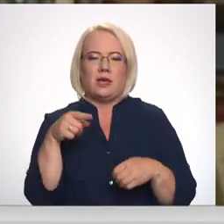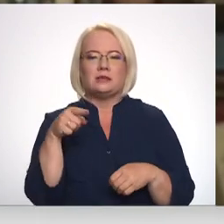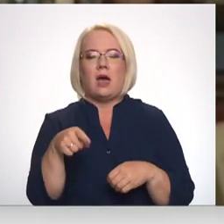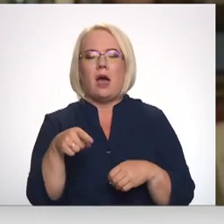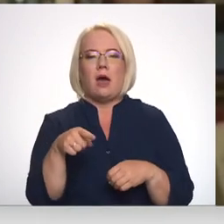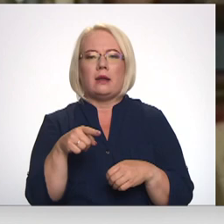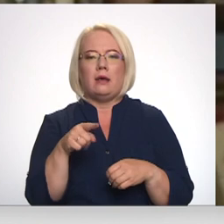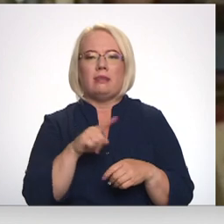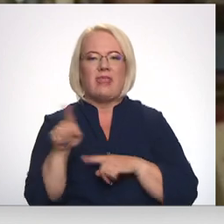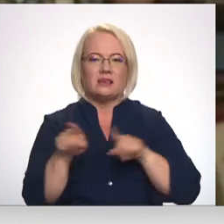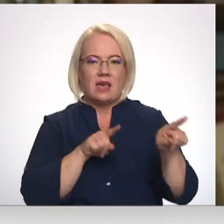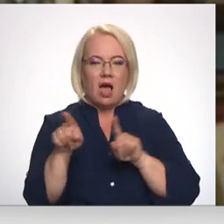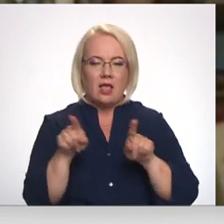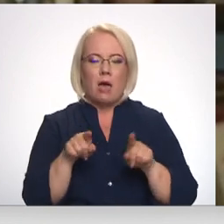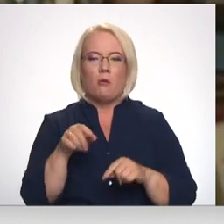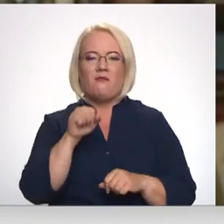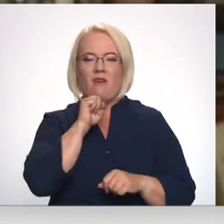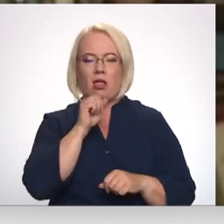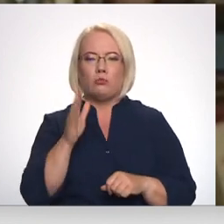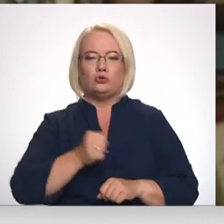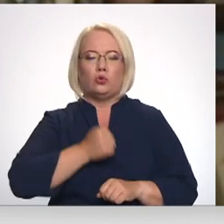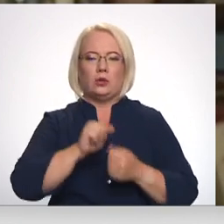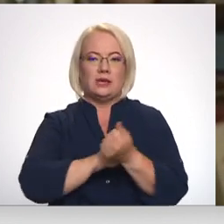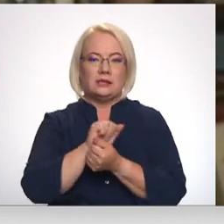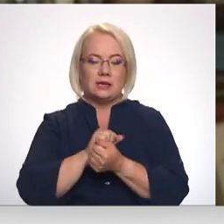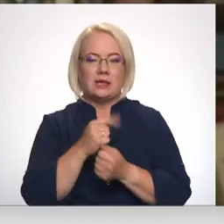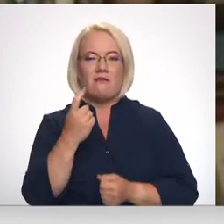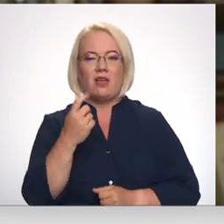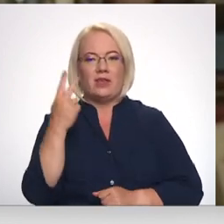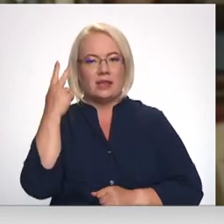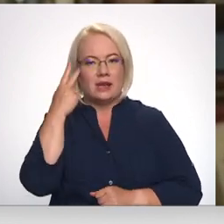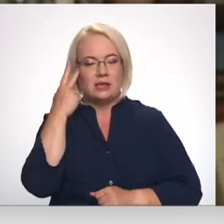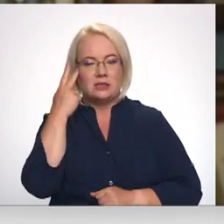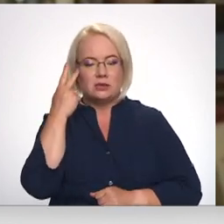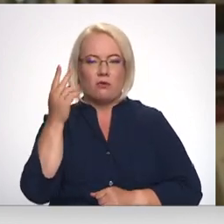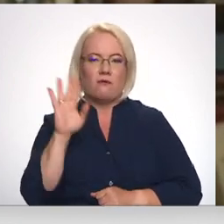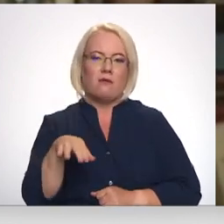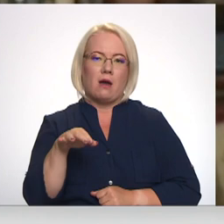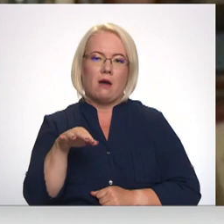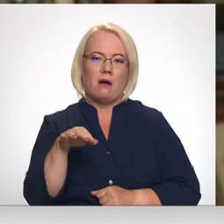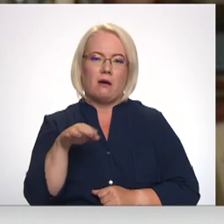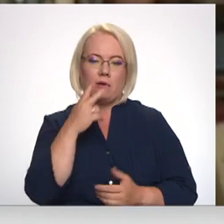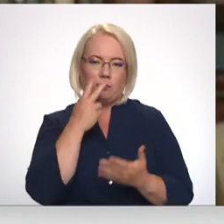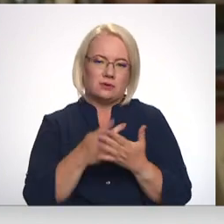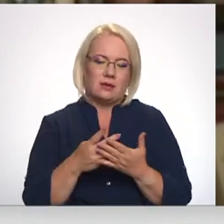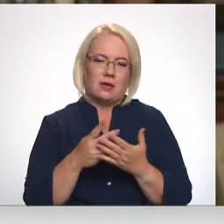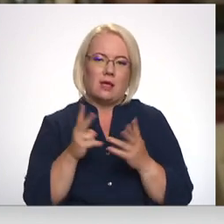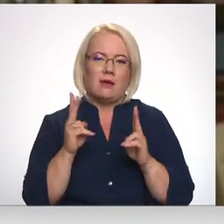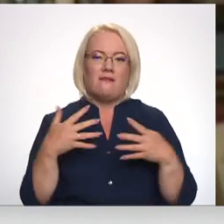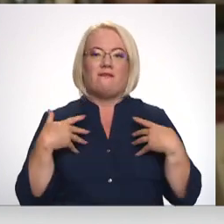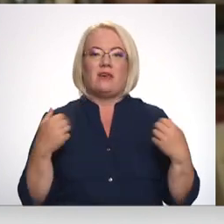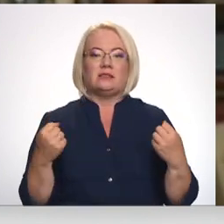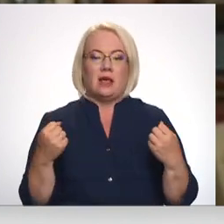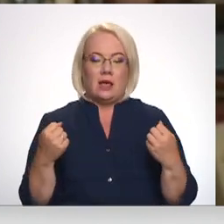grūti iznīcināt. Tad mēs kā vēl vienu risku varam apskatīt risku